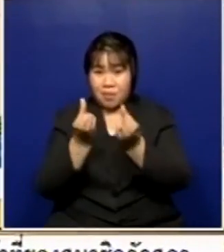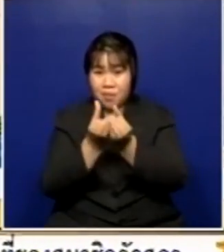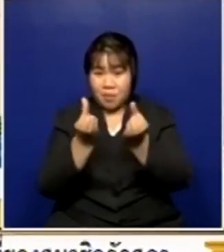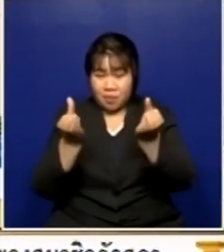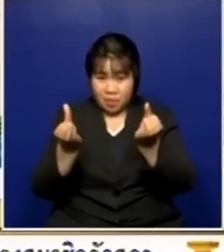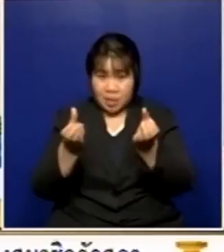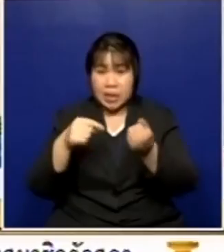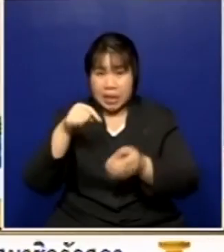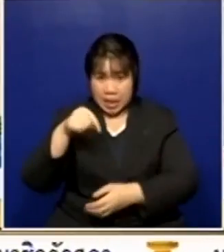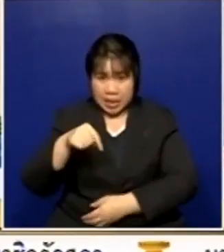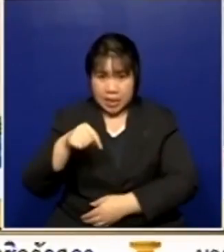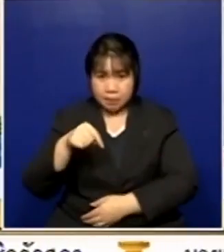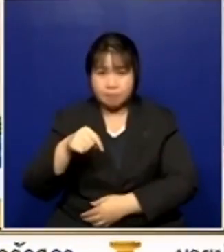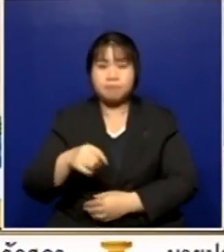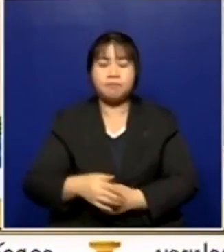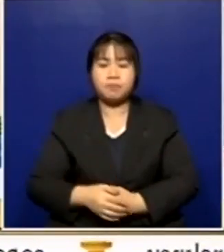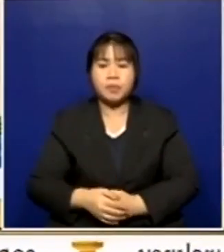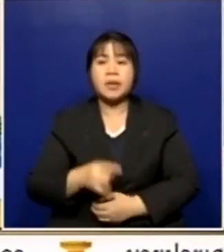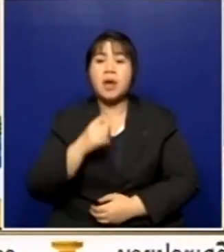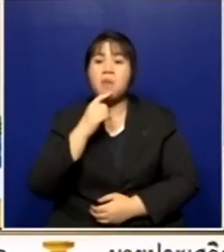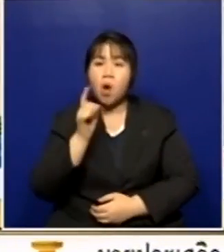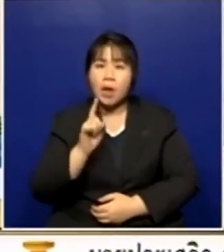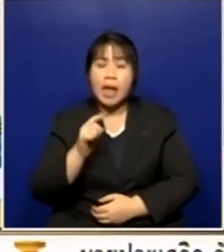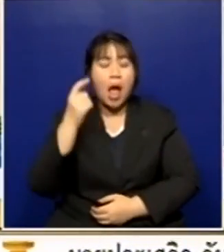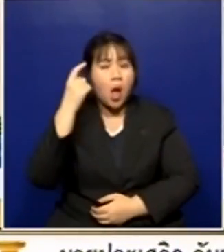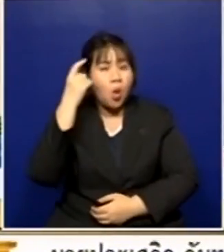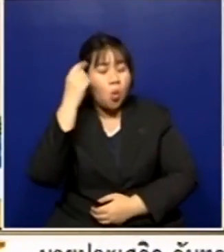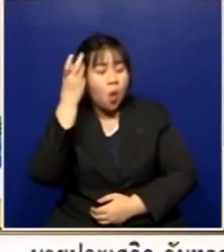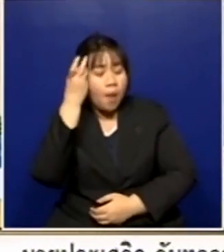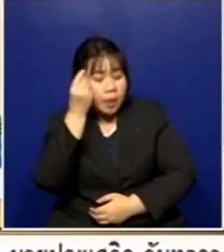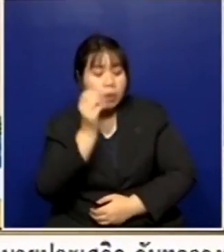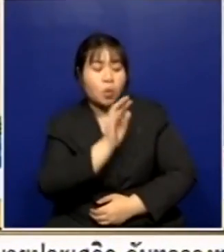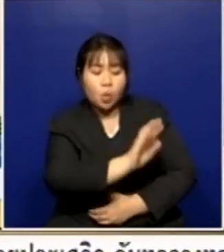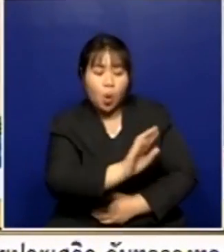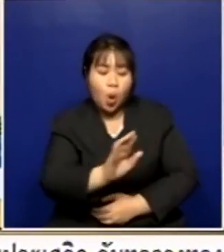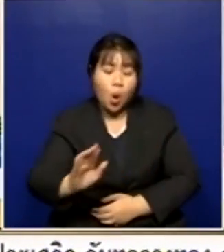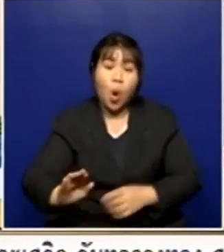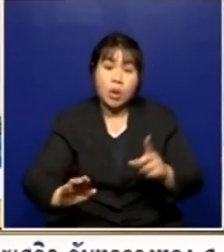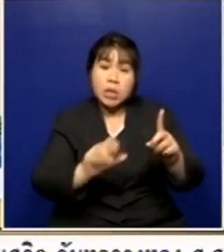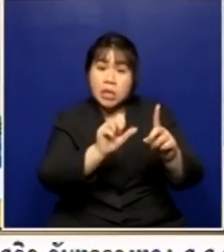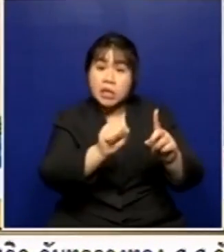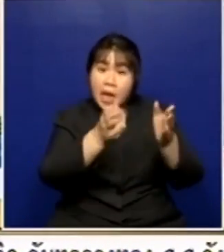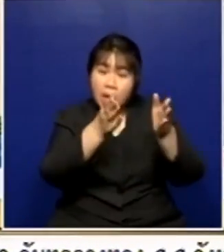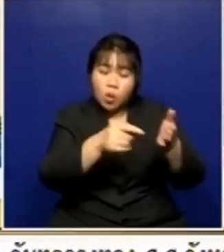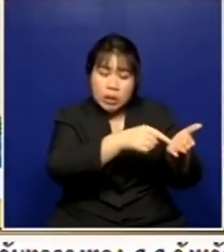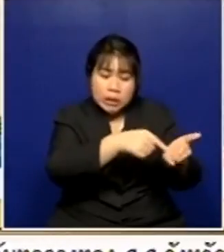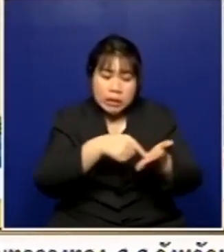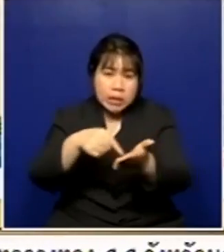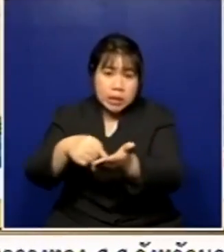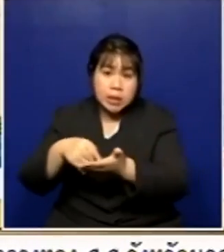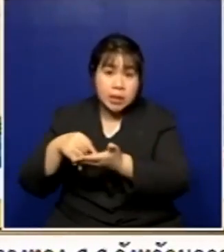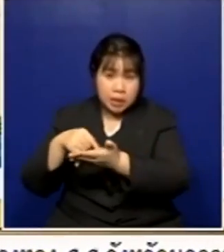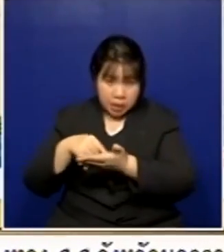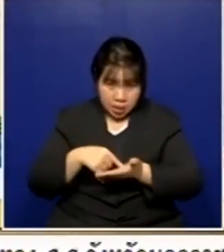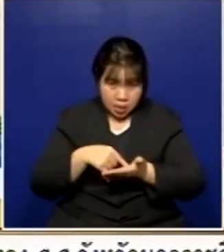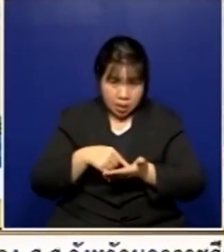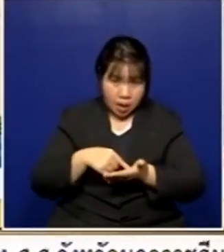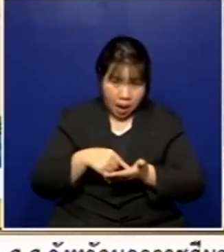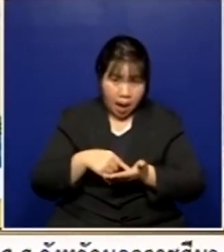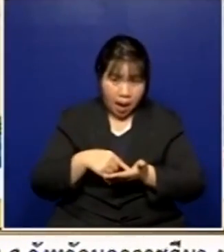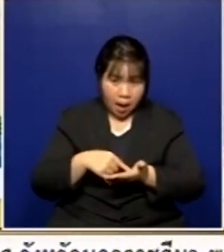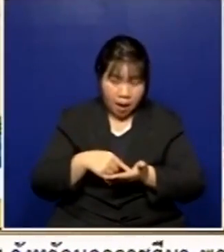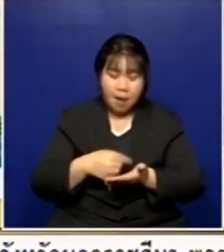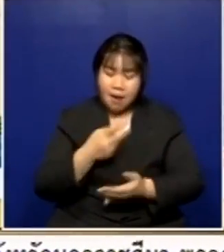เนี่ยก็จะมีความคิดเห็นที่รักหลายแทะได้เย็นสมาชิก